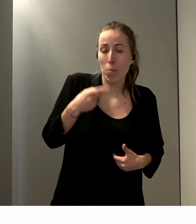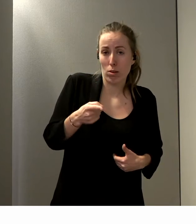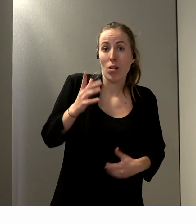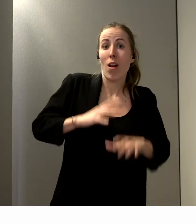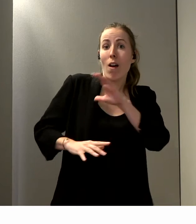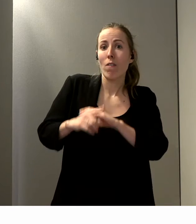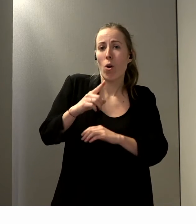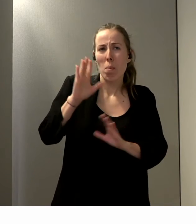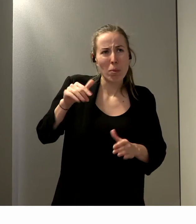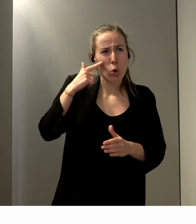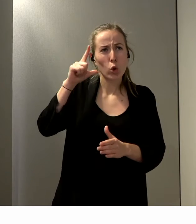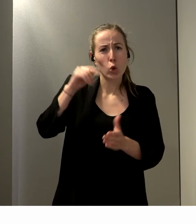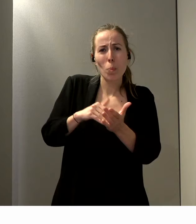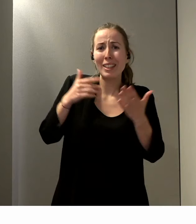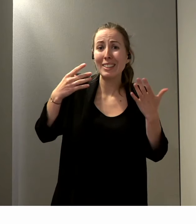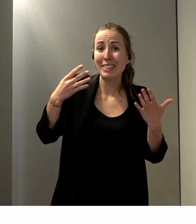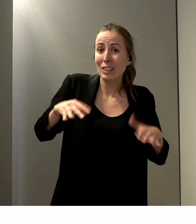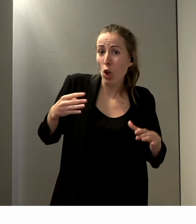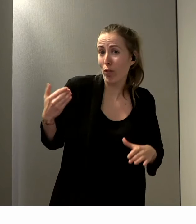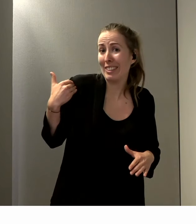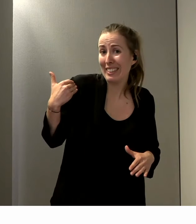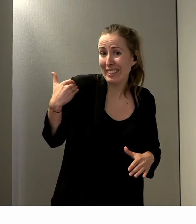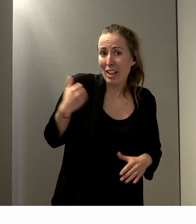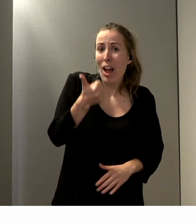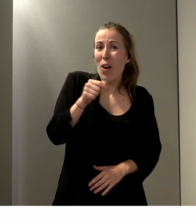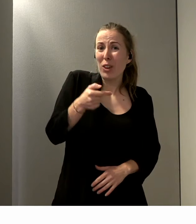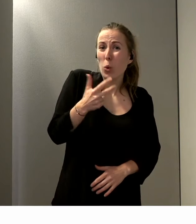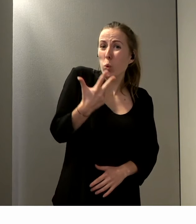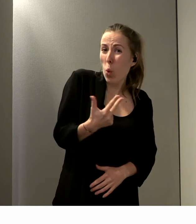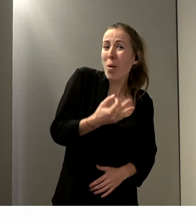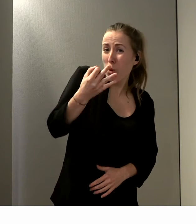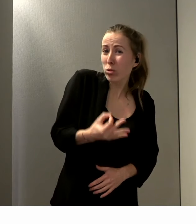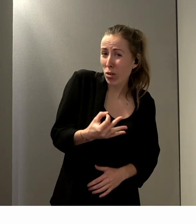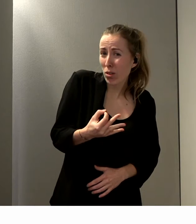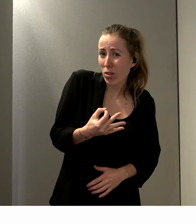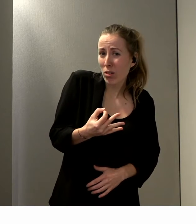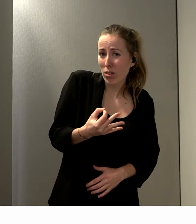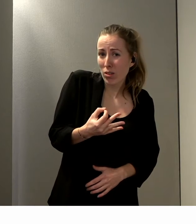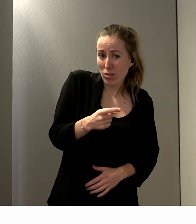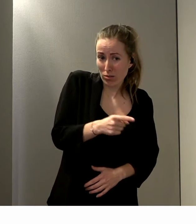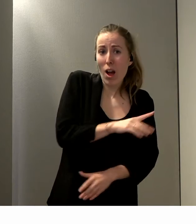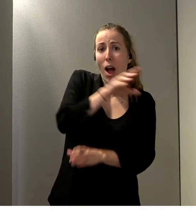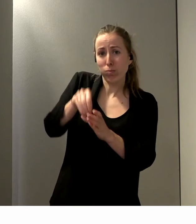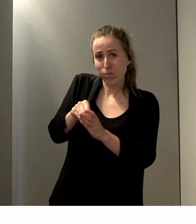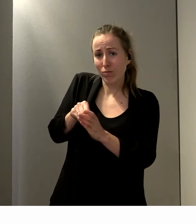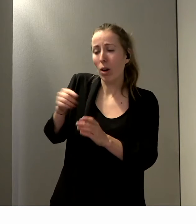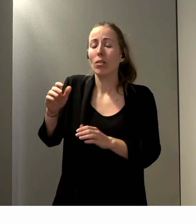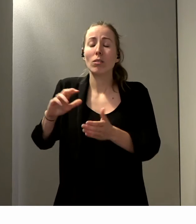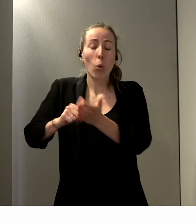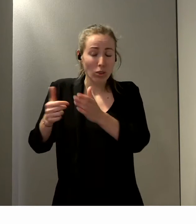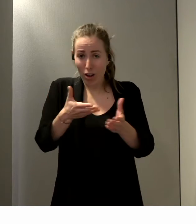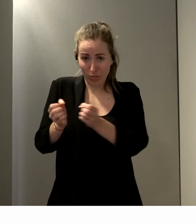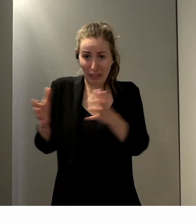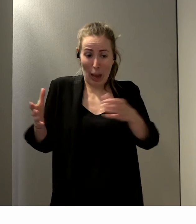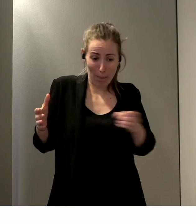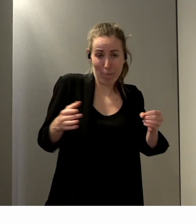je crois que même 2019 encore, il n'y a pas si longtemps que ça, on était à 1,3% des contrats d'apprentissage qui étaient pour les personnes en situation de handicap.